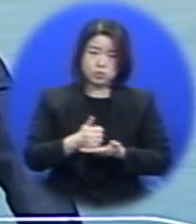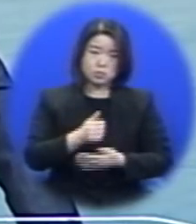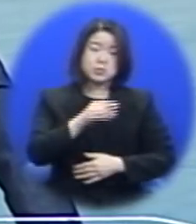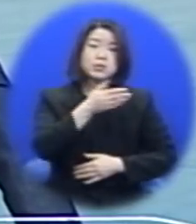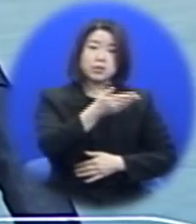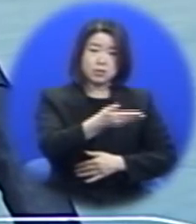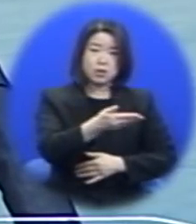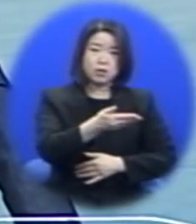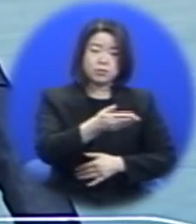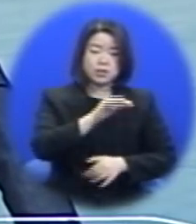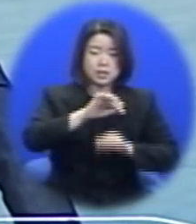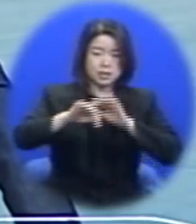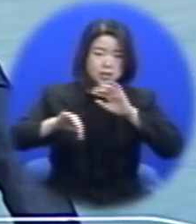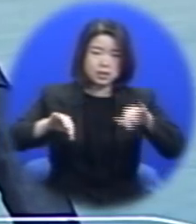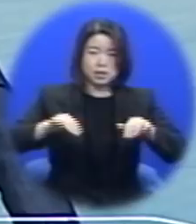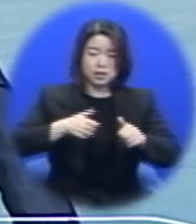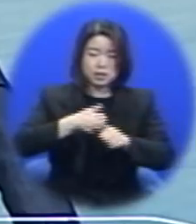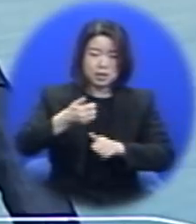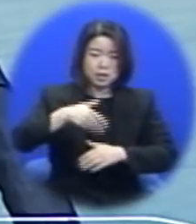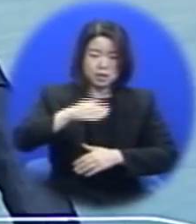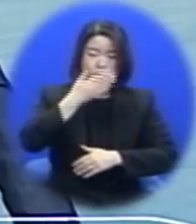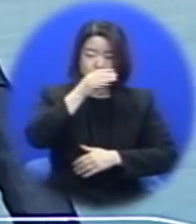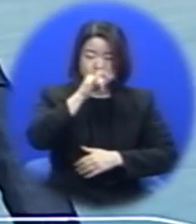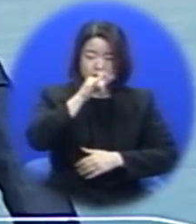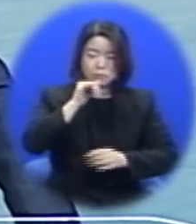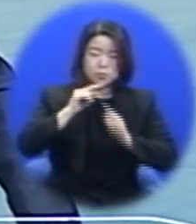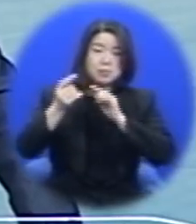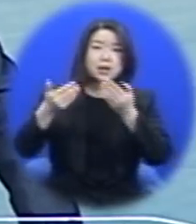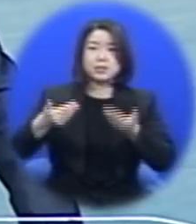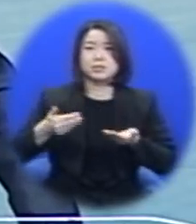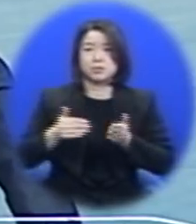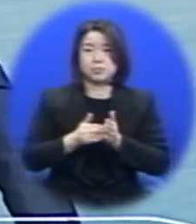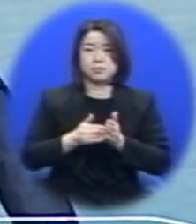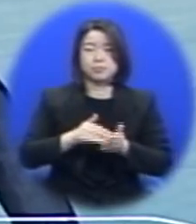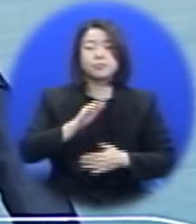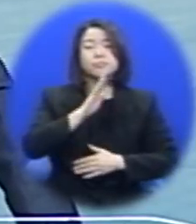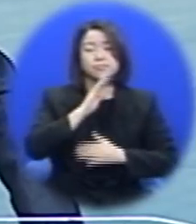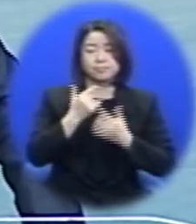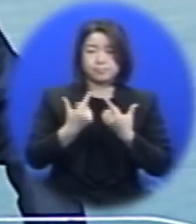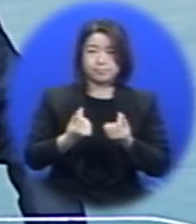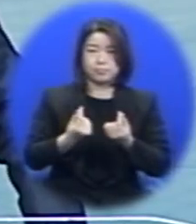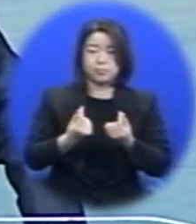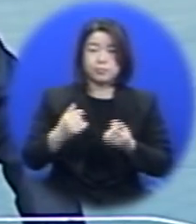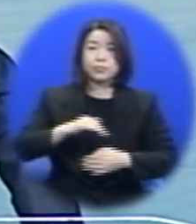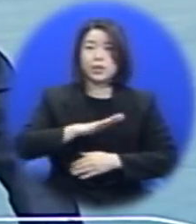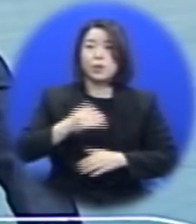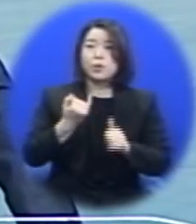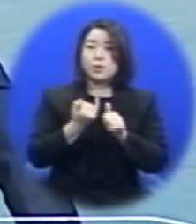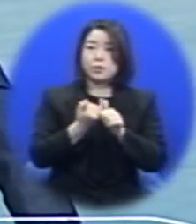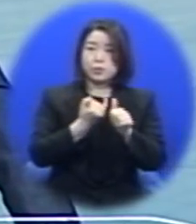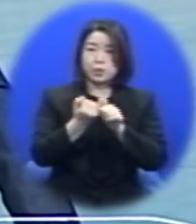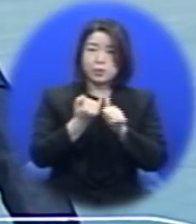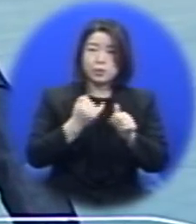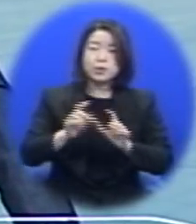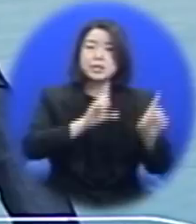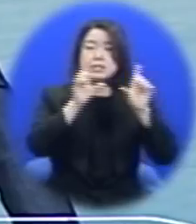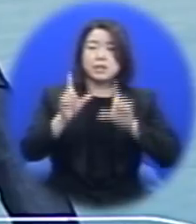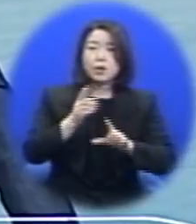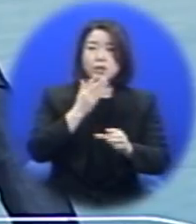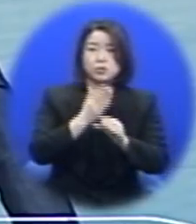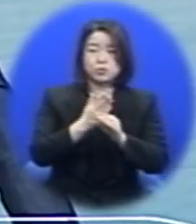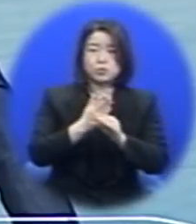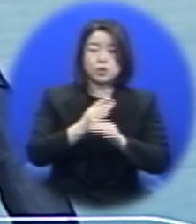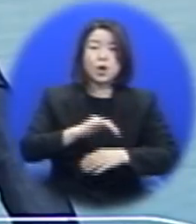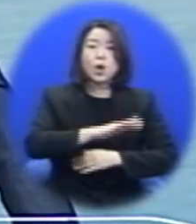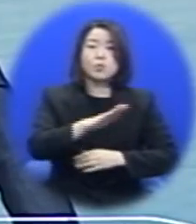수 있다고 말씀하셨다. 그렇다. 우리 결혼 생활의 중심에는 우리의 사랑보다 더 큰